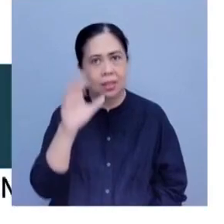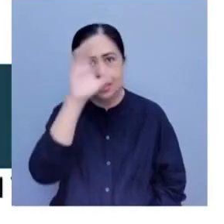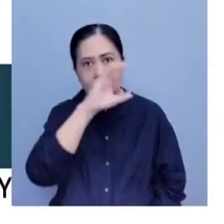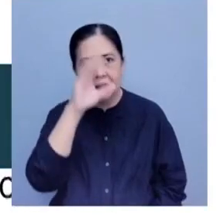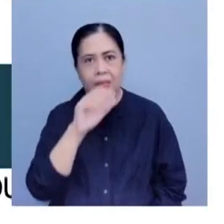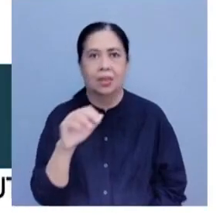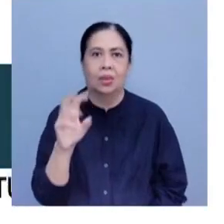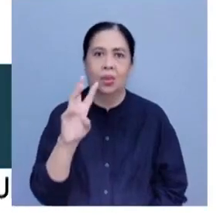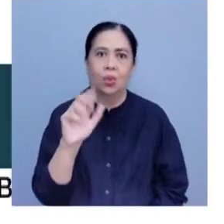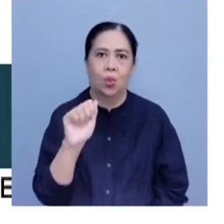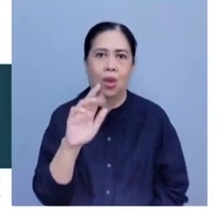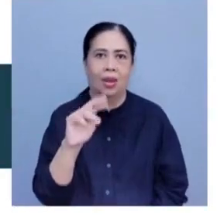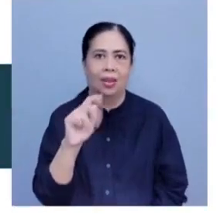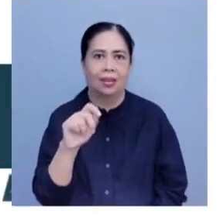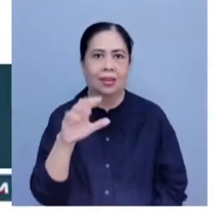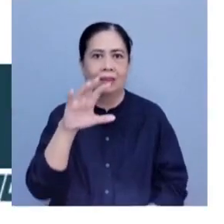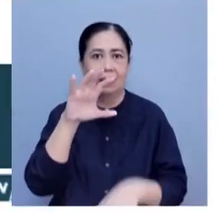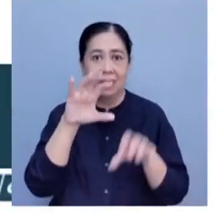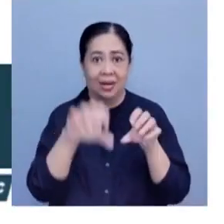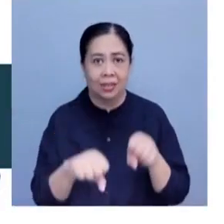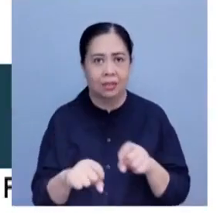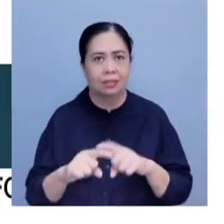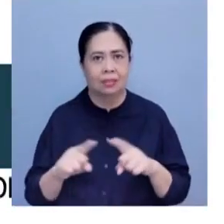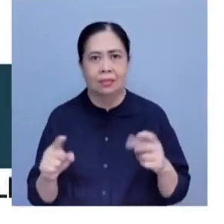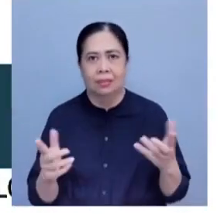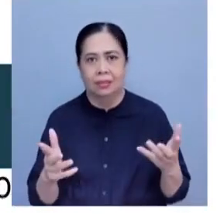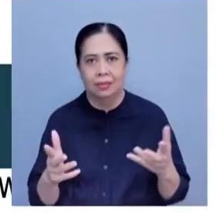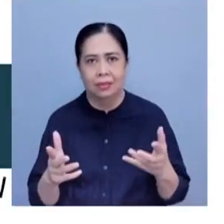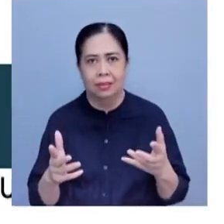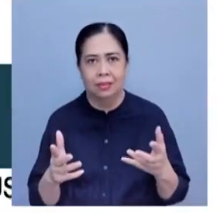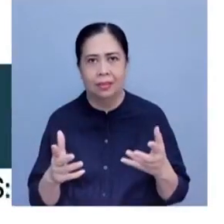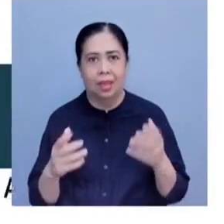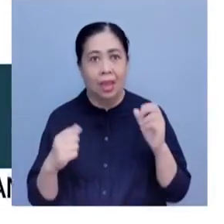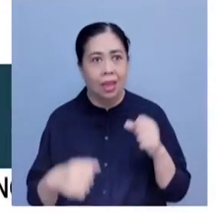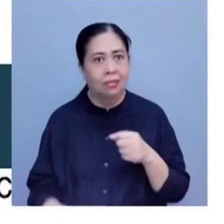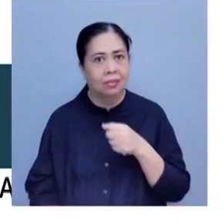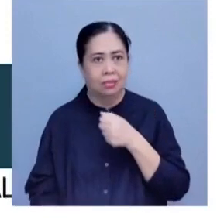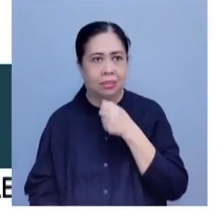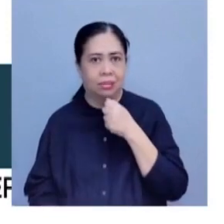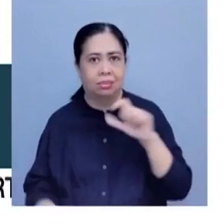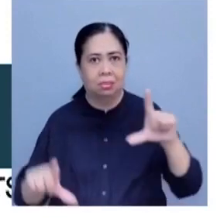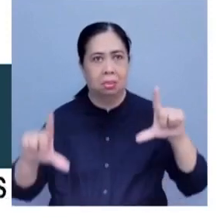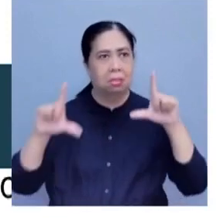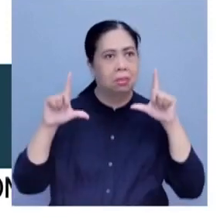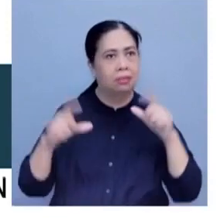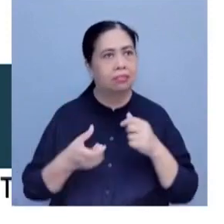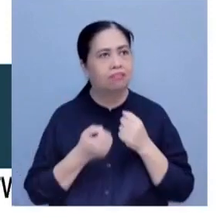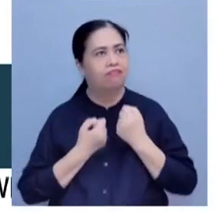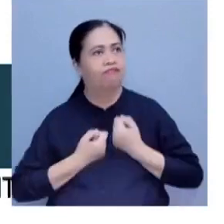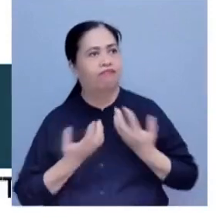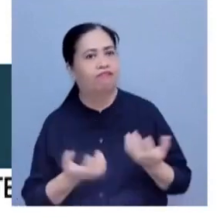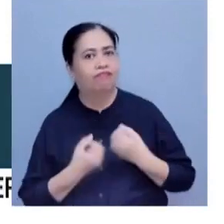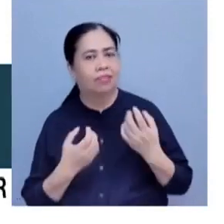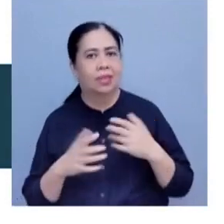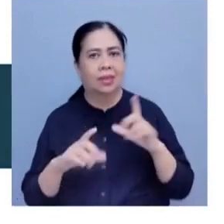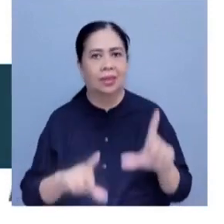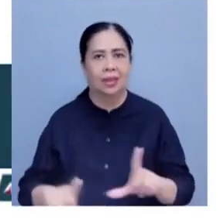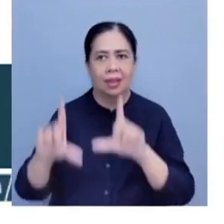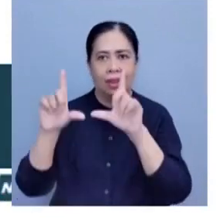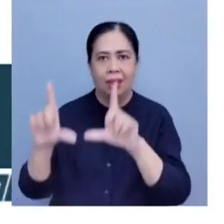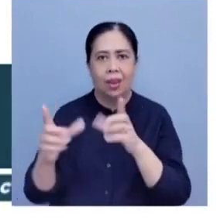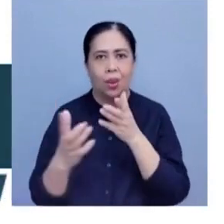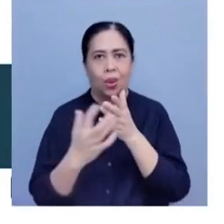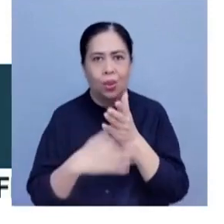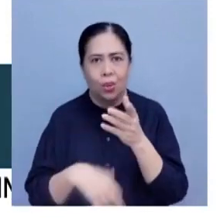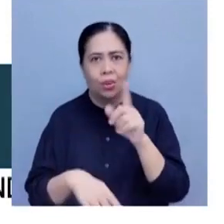arrest. Yeah. Pero nakuha pa niyang magkaroon ng platform, mabigyan ng platform sa